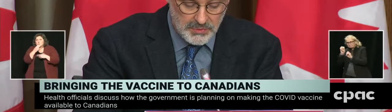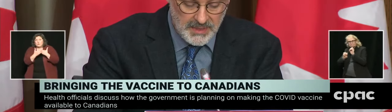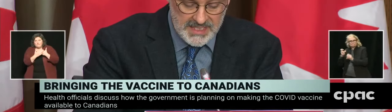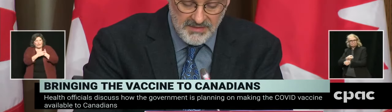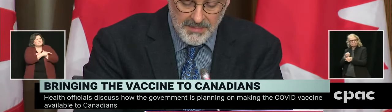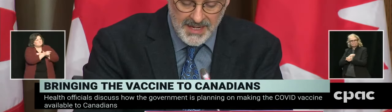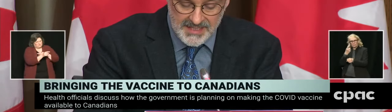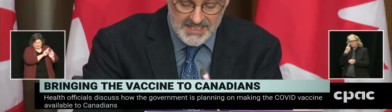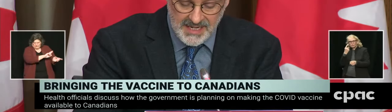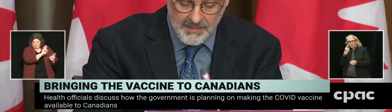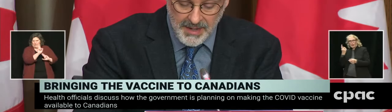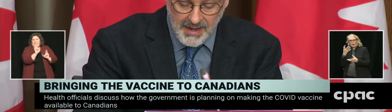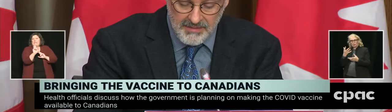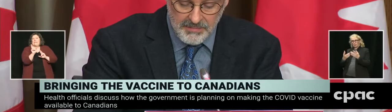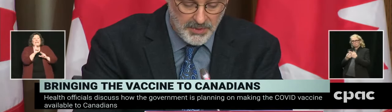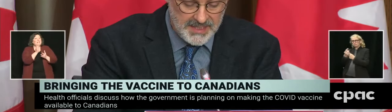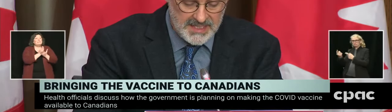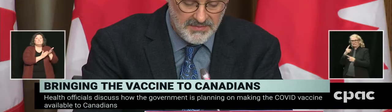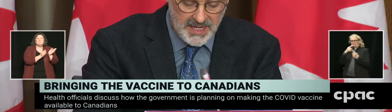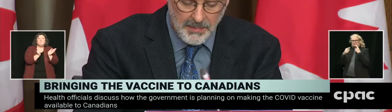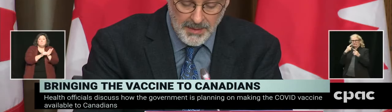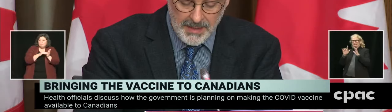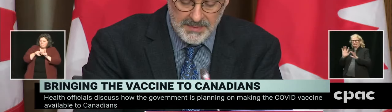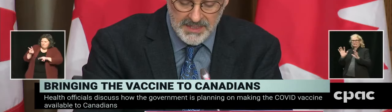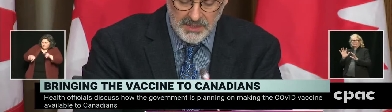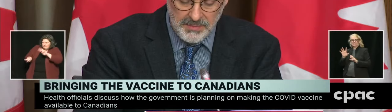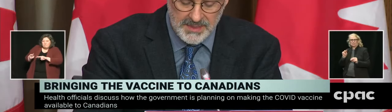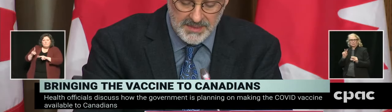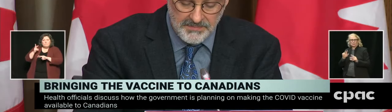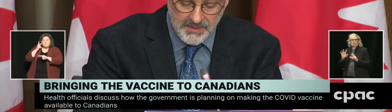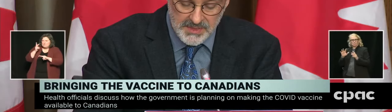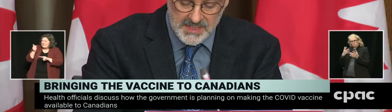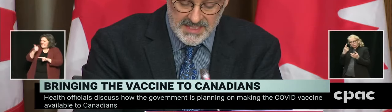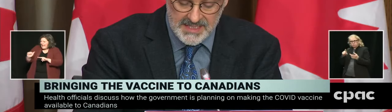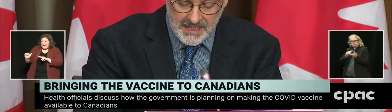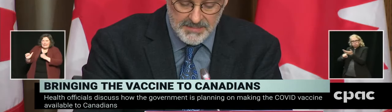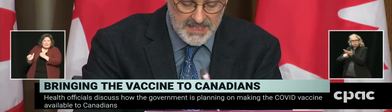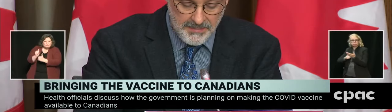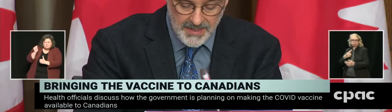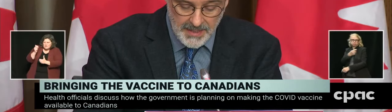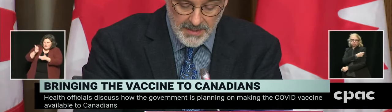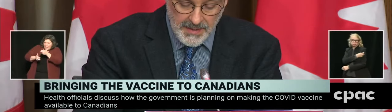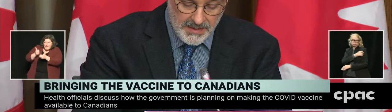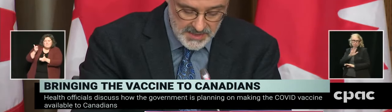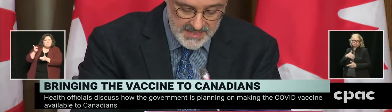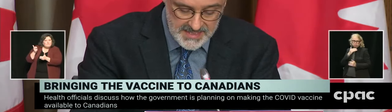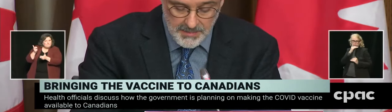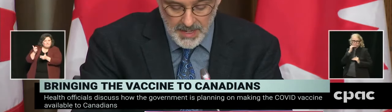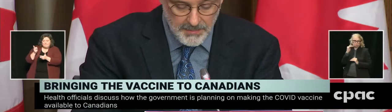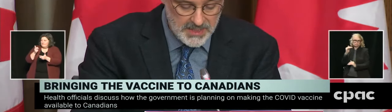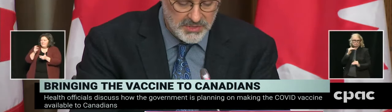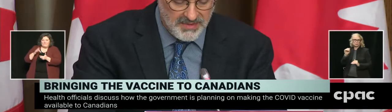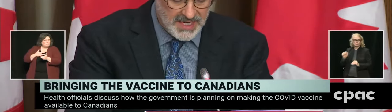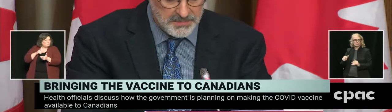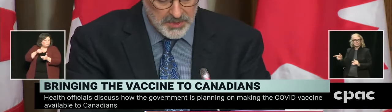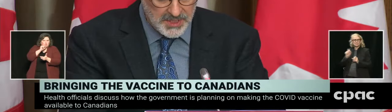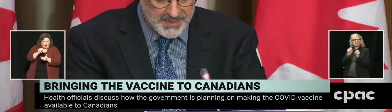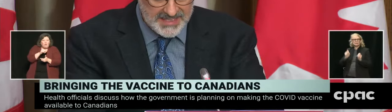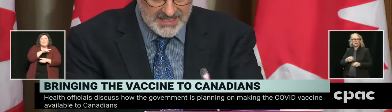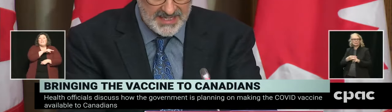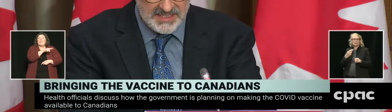portent sur tous les événements indésirables graves pour identifier les problèmes d'innocuité. Ce système appelé